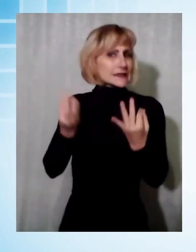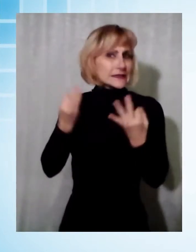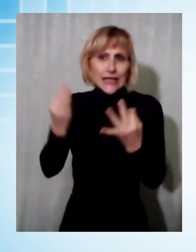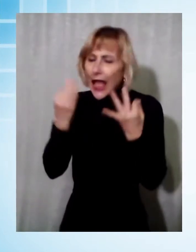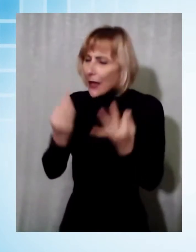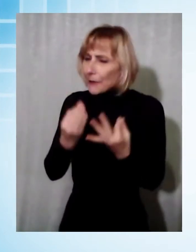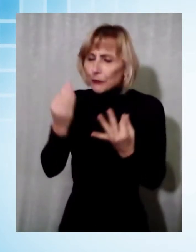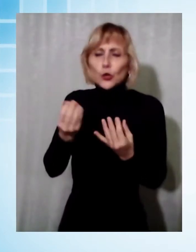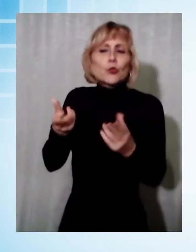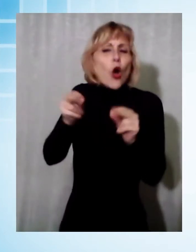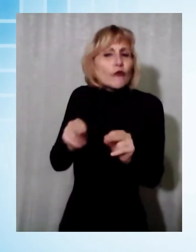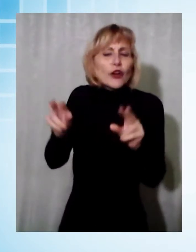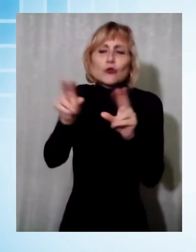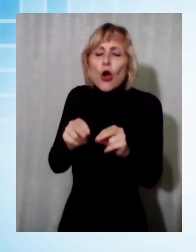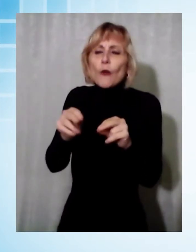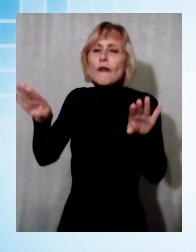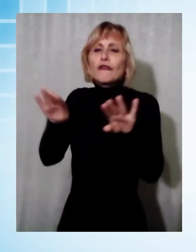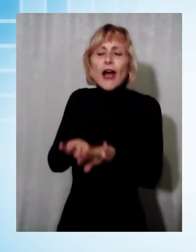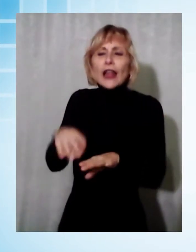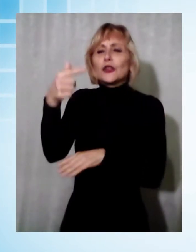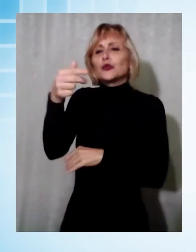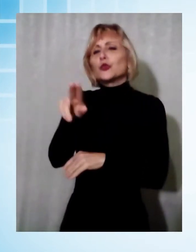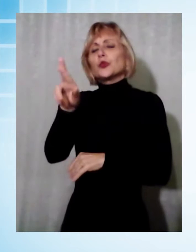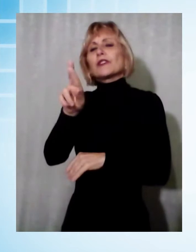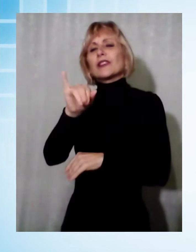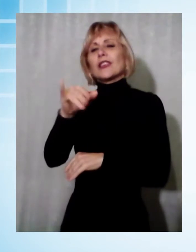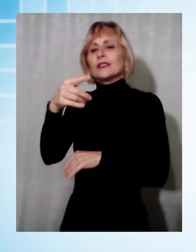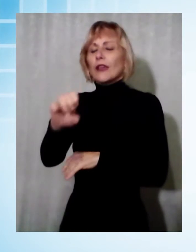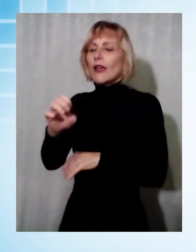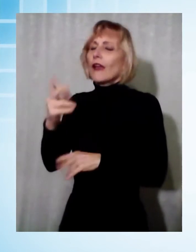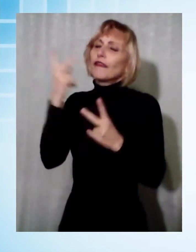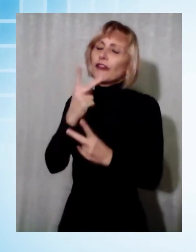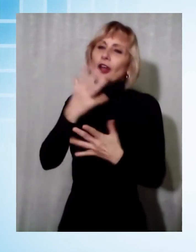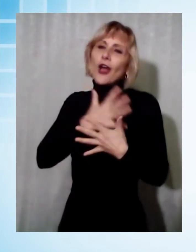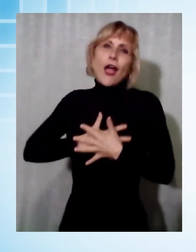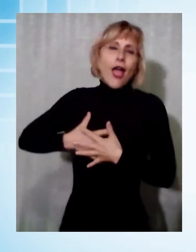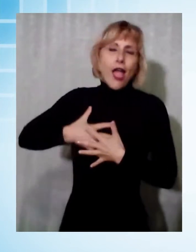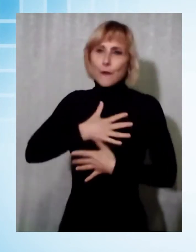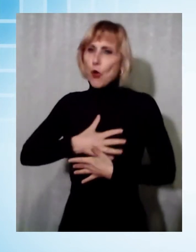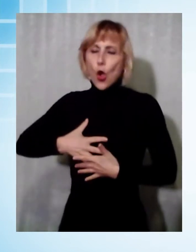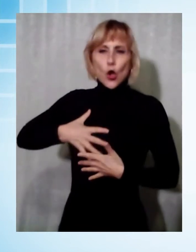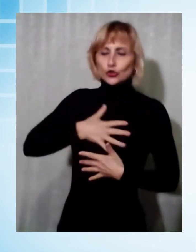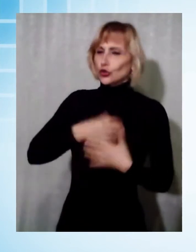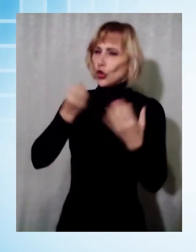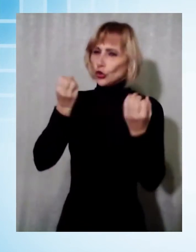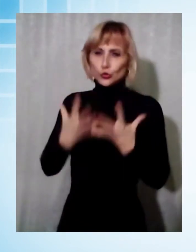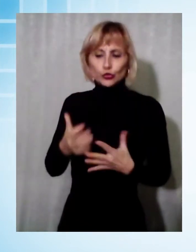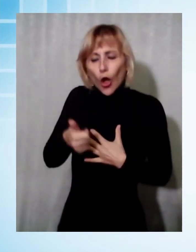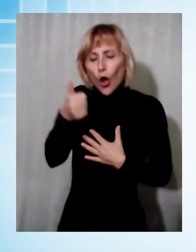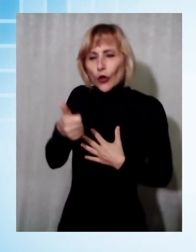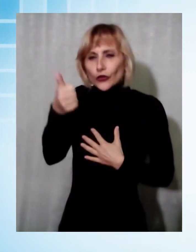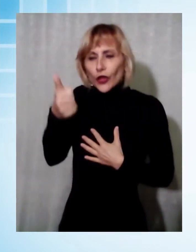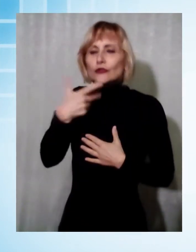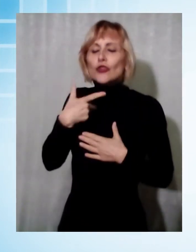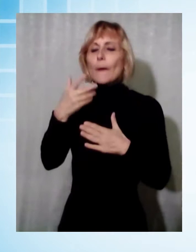stupenda valle della Turrite è un'emozione vedere qui questo evento del sole che passa dentro l'arco